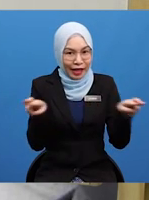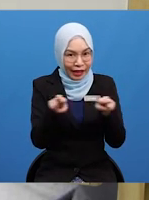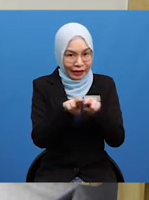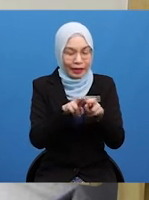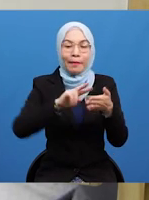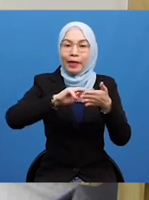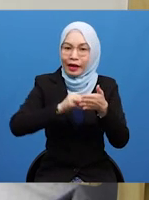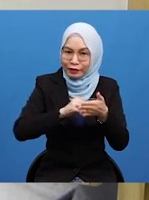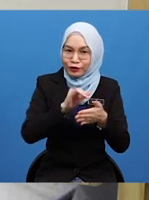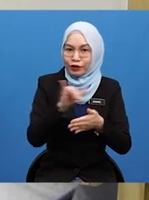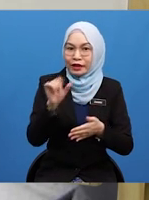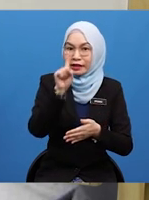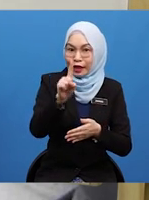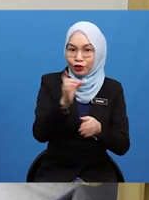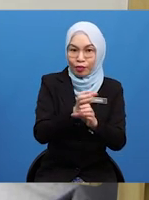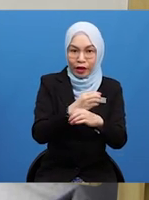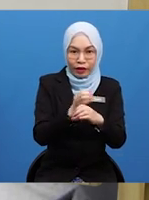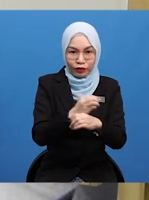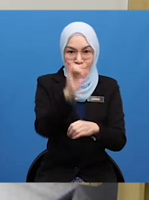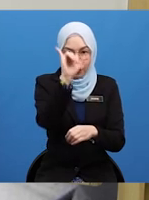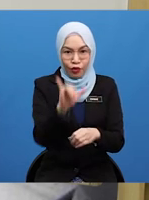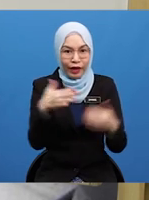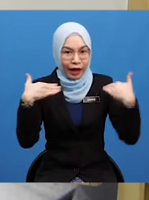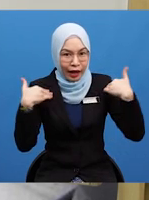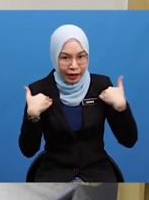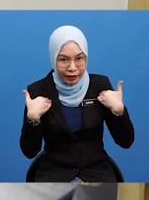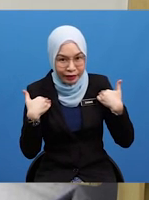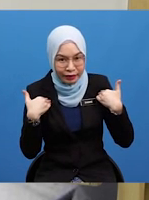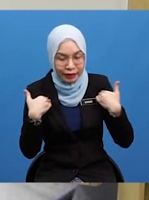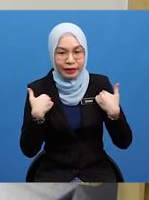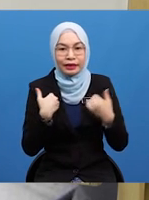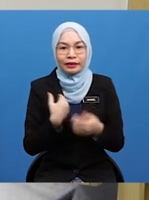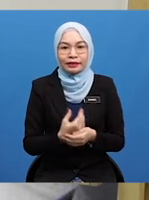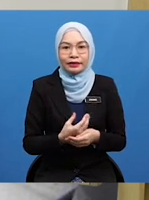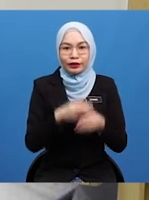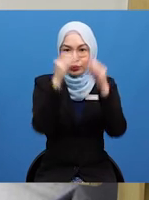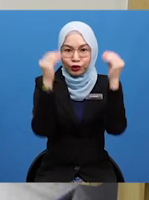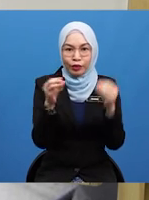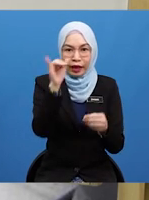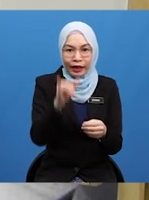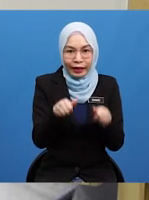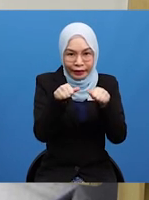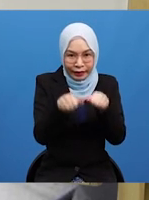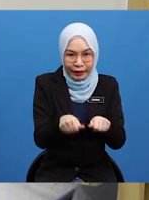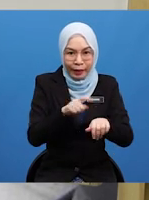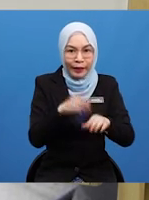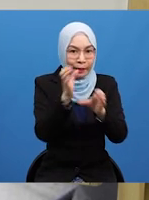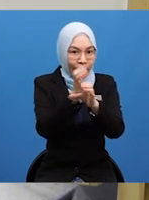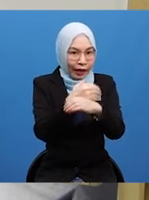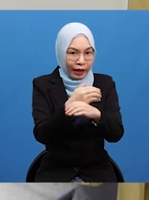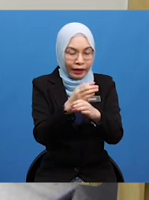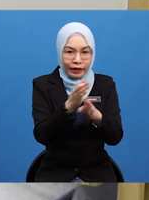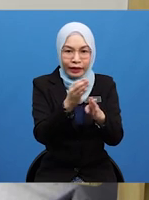bermaksud sesuatu bentuk yang mempunyai nilai yang tetap di bahagian